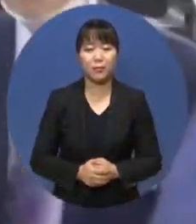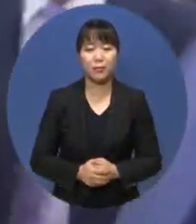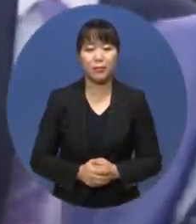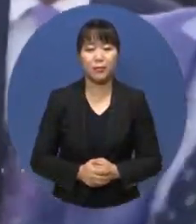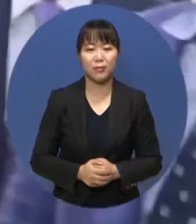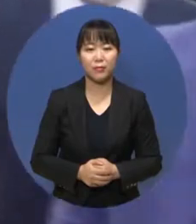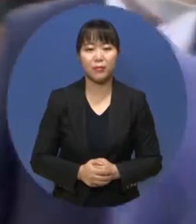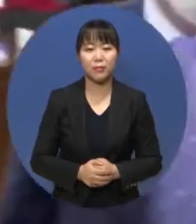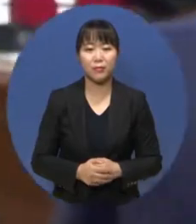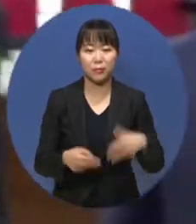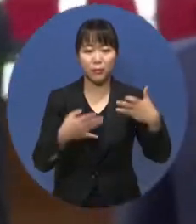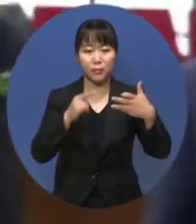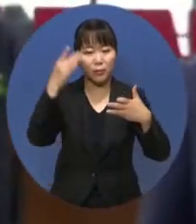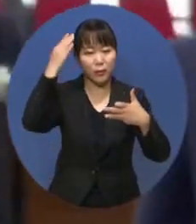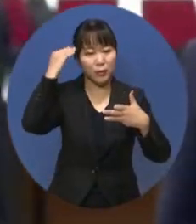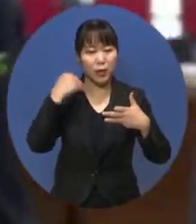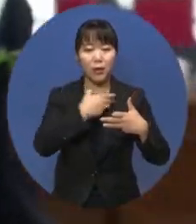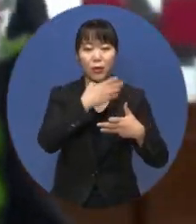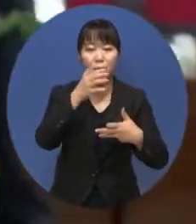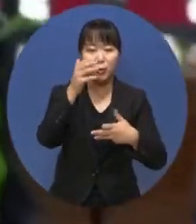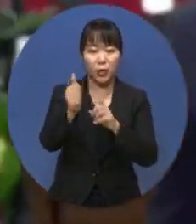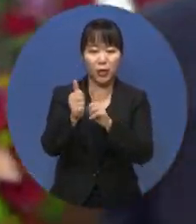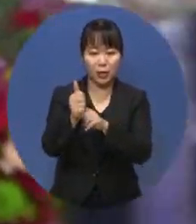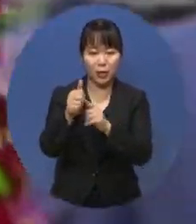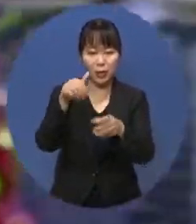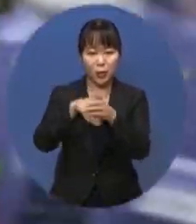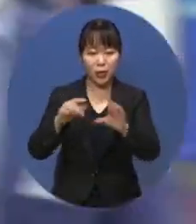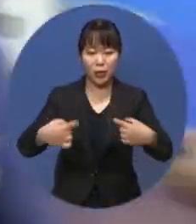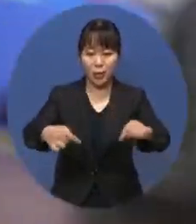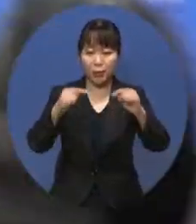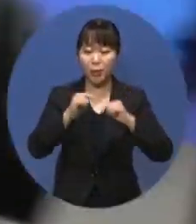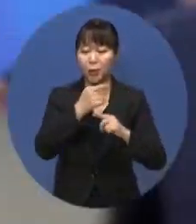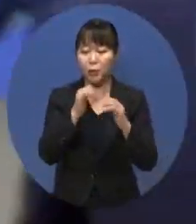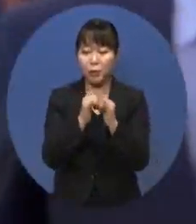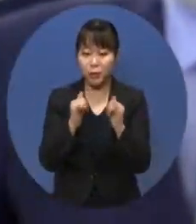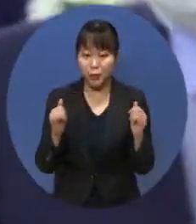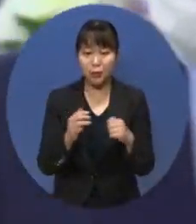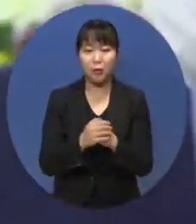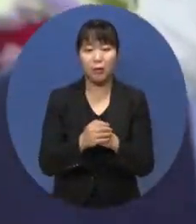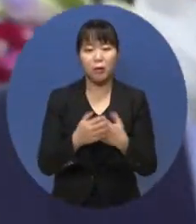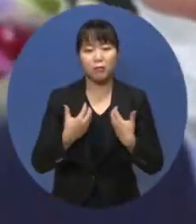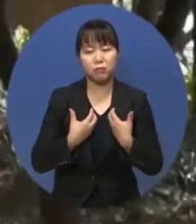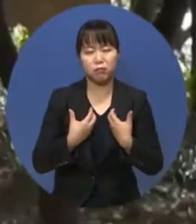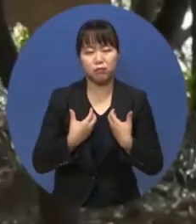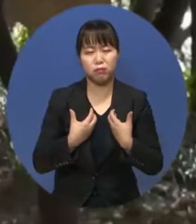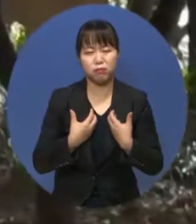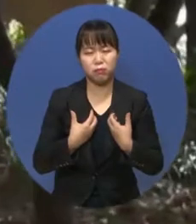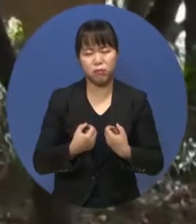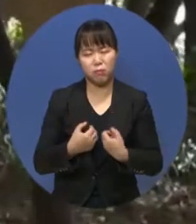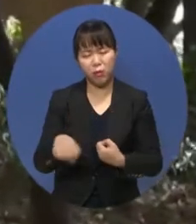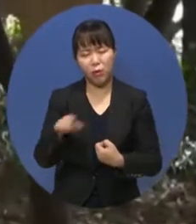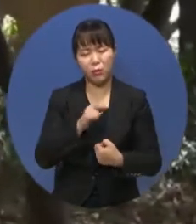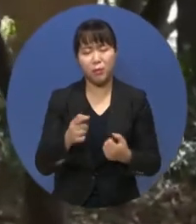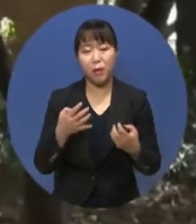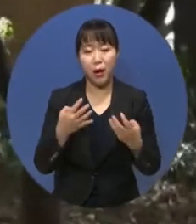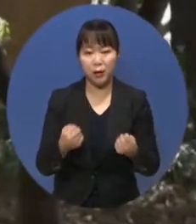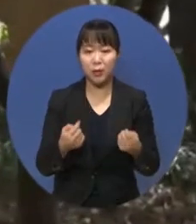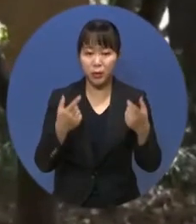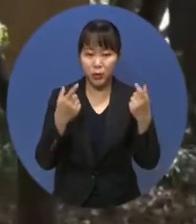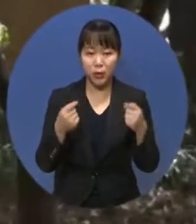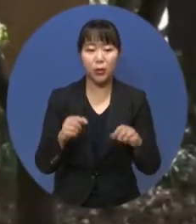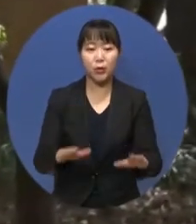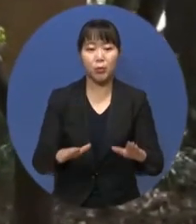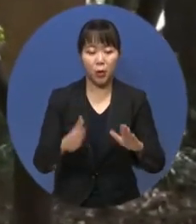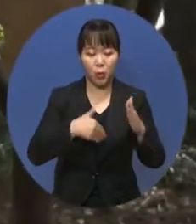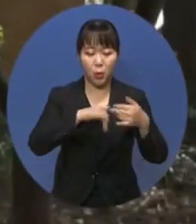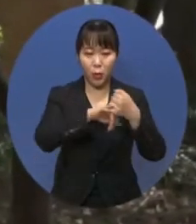악연 제 18대 에 대학 회장 선거에 참여한 노인들은 지나갈 주는 노인회장 이 많았다 고 시작하고 공약